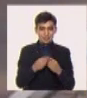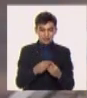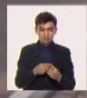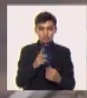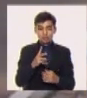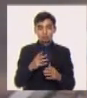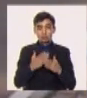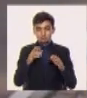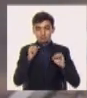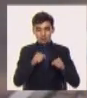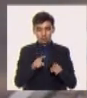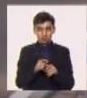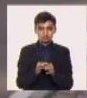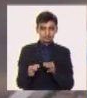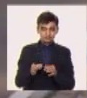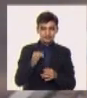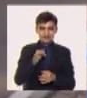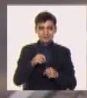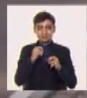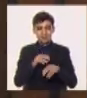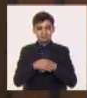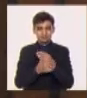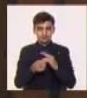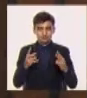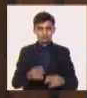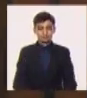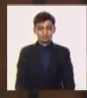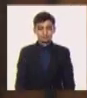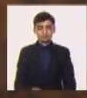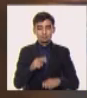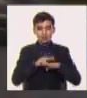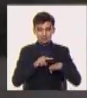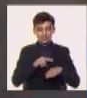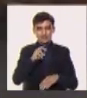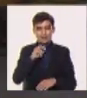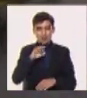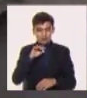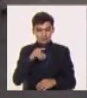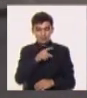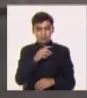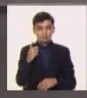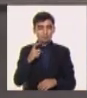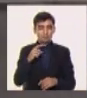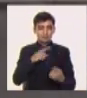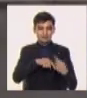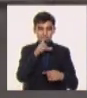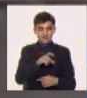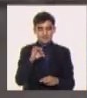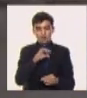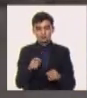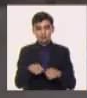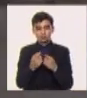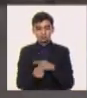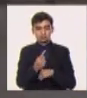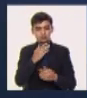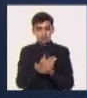Нужно соблюдать дистанцию, пользоваться антисептиками. В департаменте полиции бизнесмену под его публикацией пояснили, что они выявили нарушения